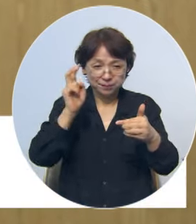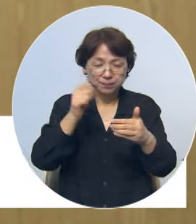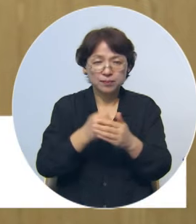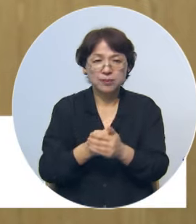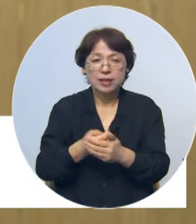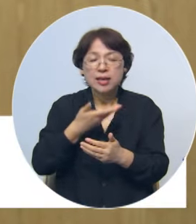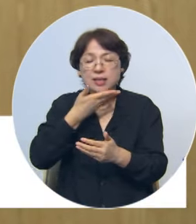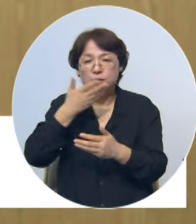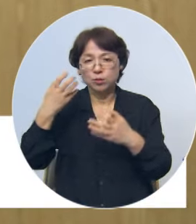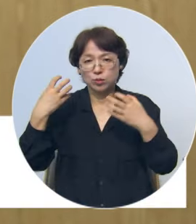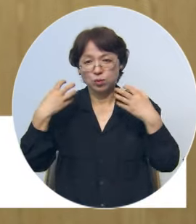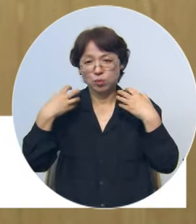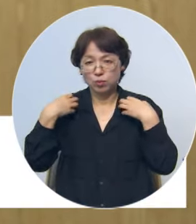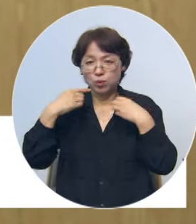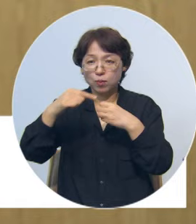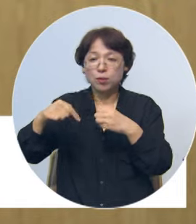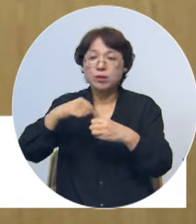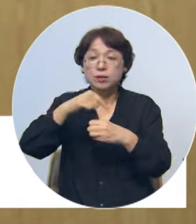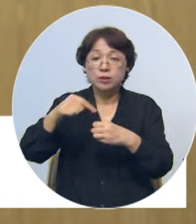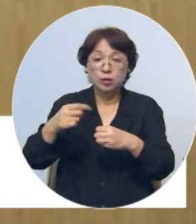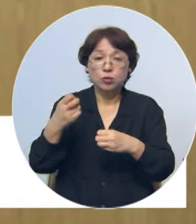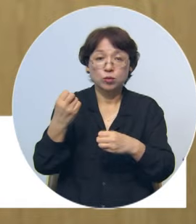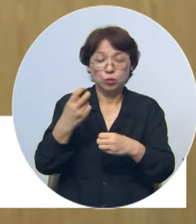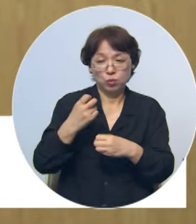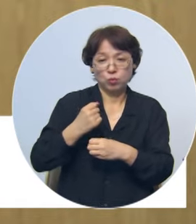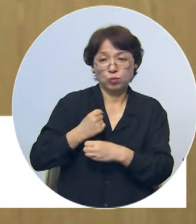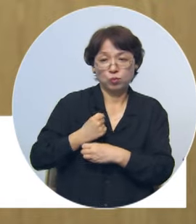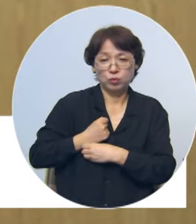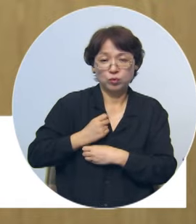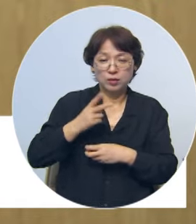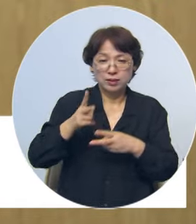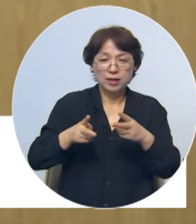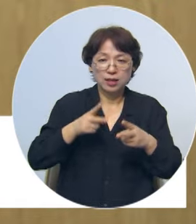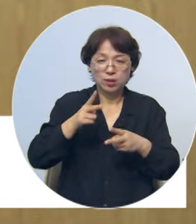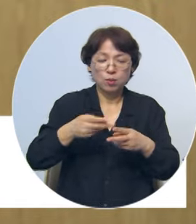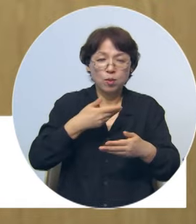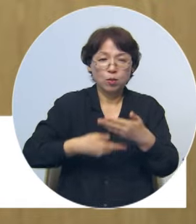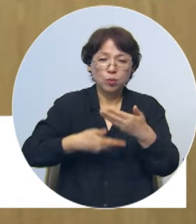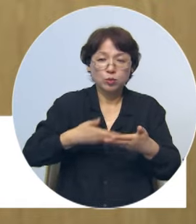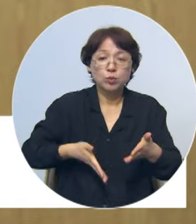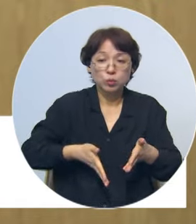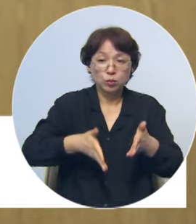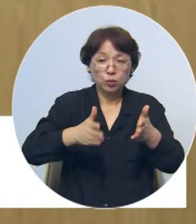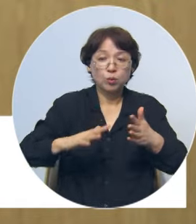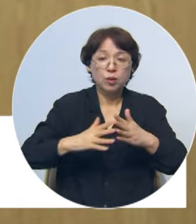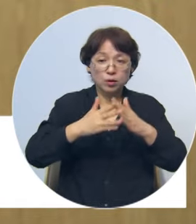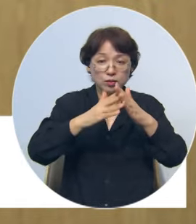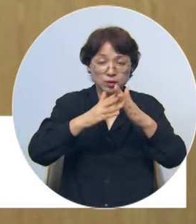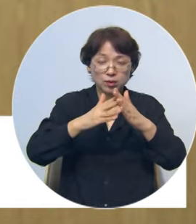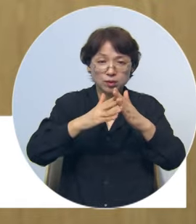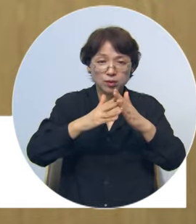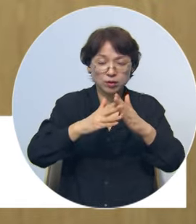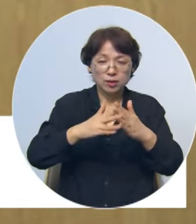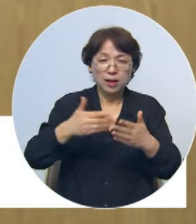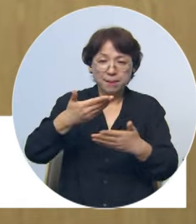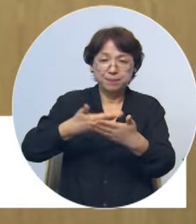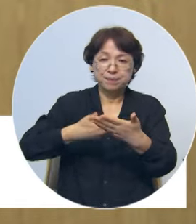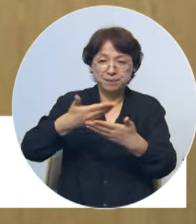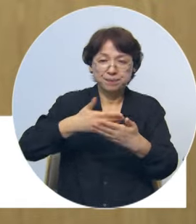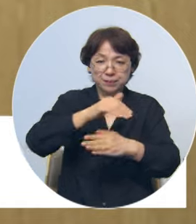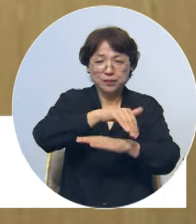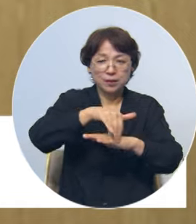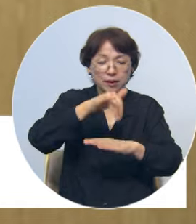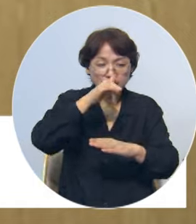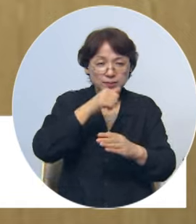정부가 원전뿐 아니라 또 방산과 고속도로 건설 등 한국과의 산업협력에 관심이 많다고 들었습니다. 이번에